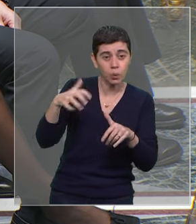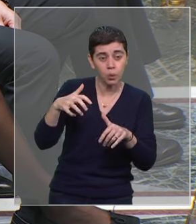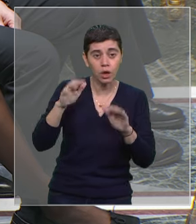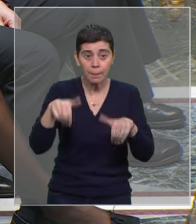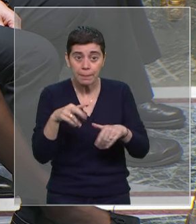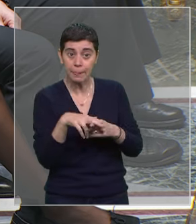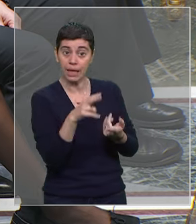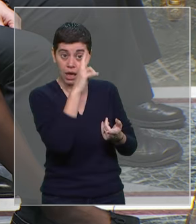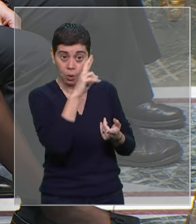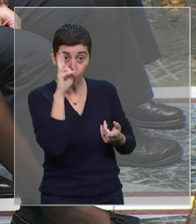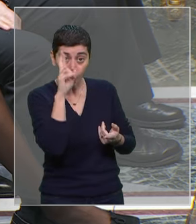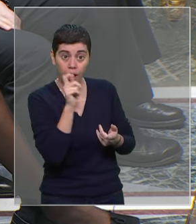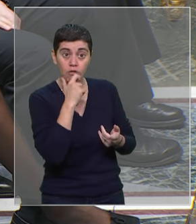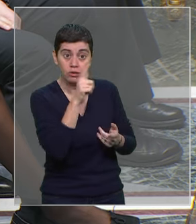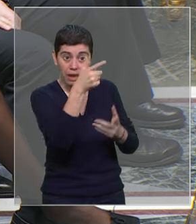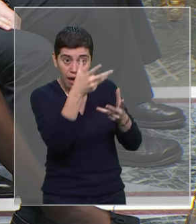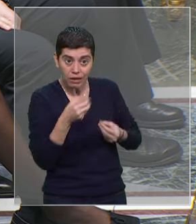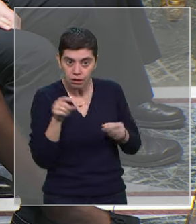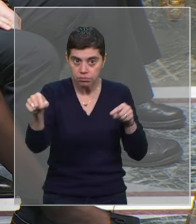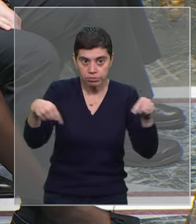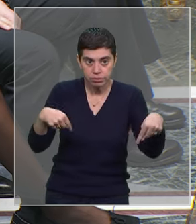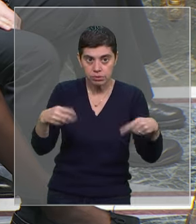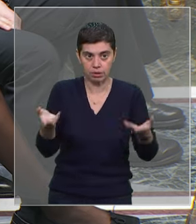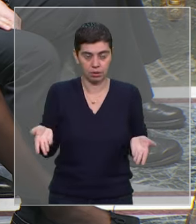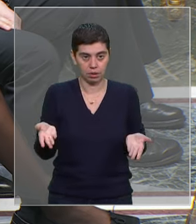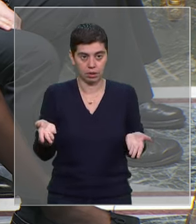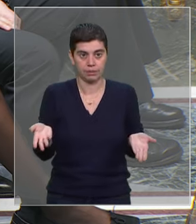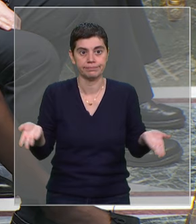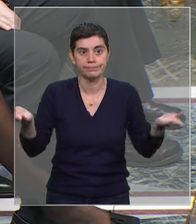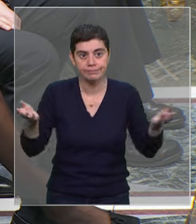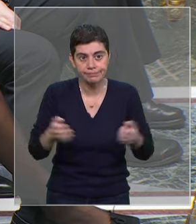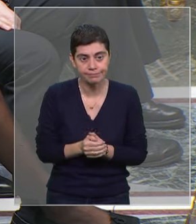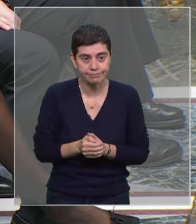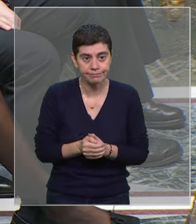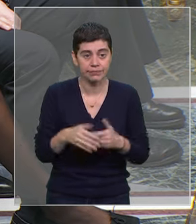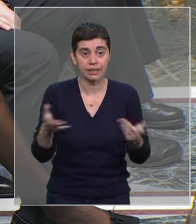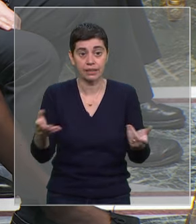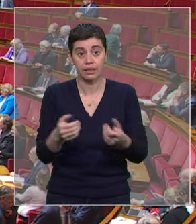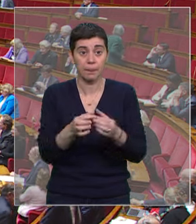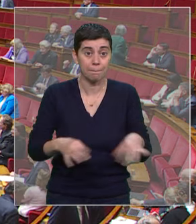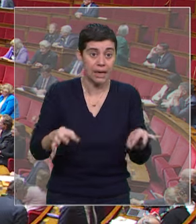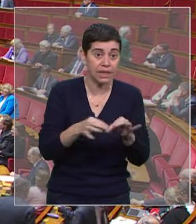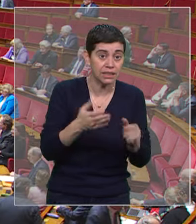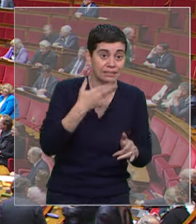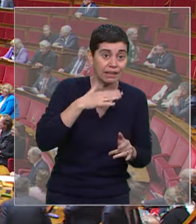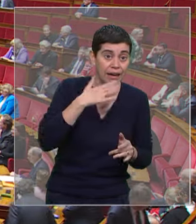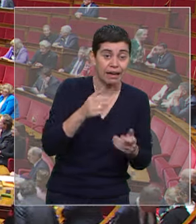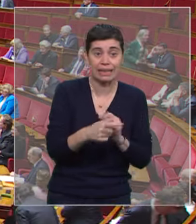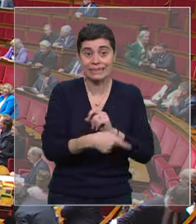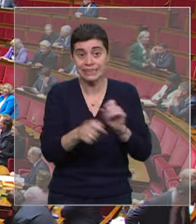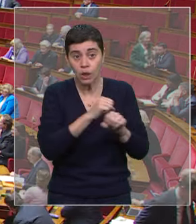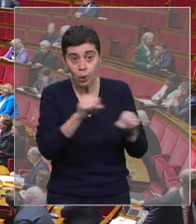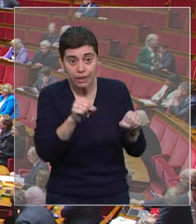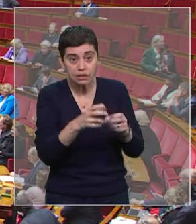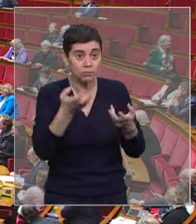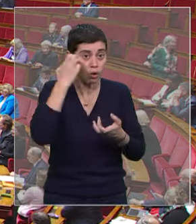France. Et pourtant, il y a eu les drames ignobles qu'a connus Israël, la remontée du terrorisme partout en Europe,